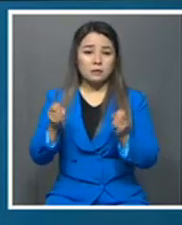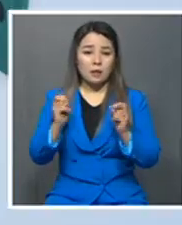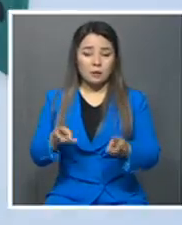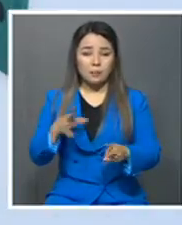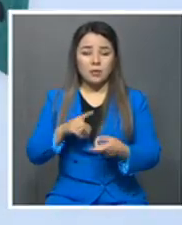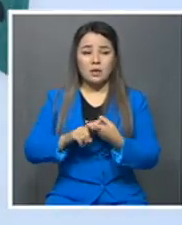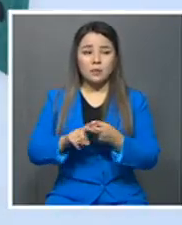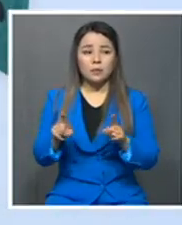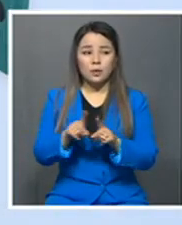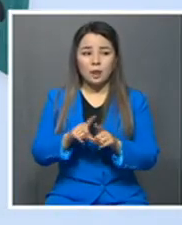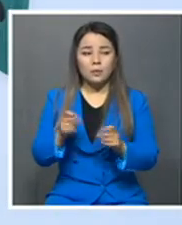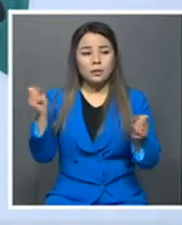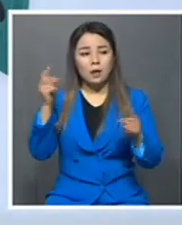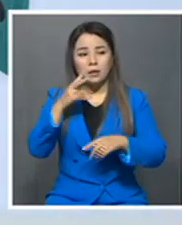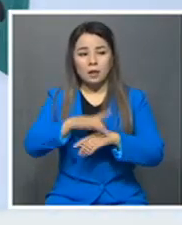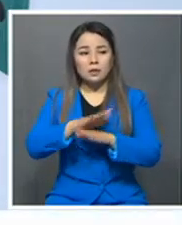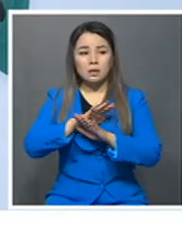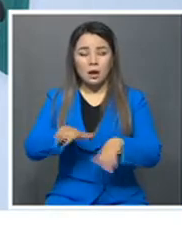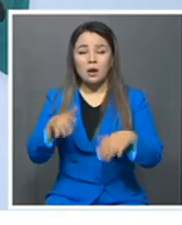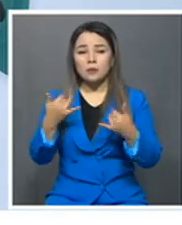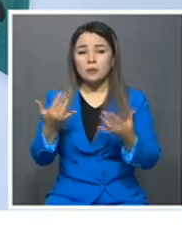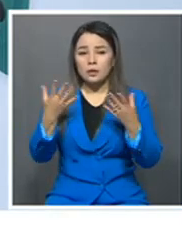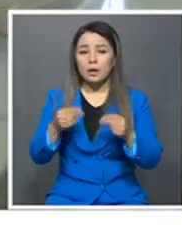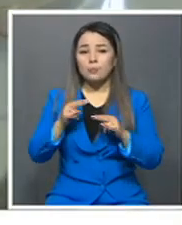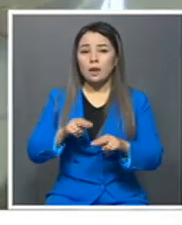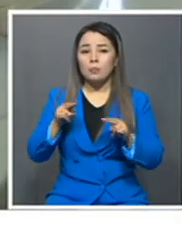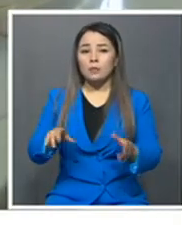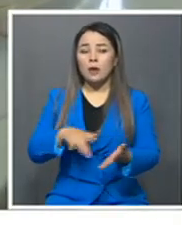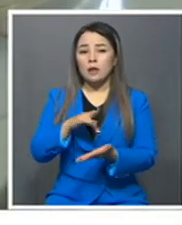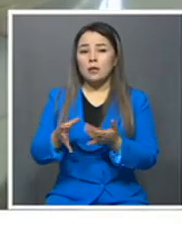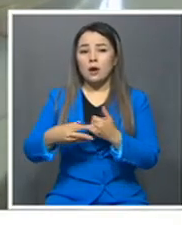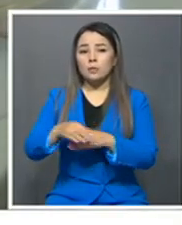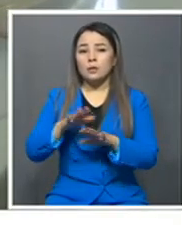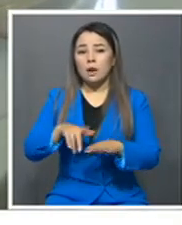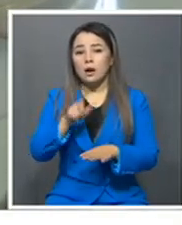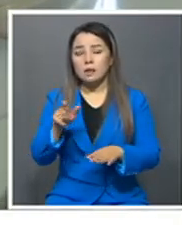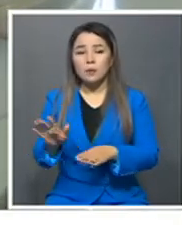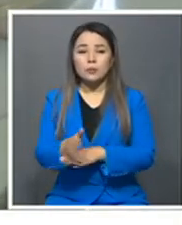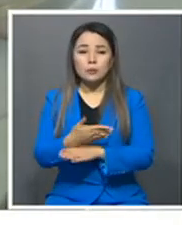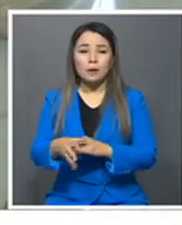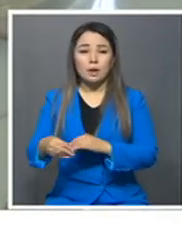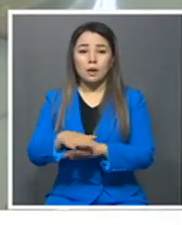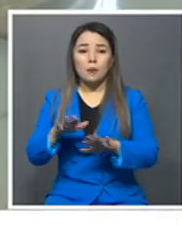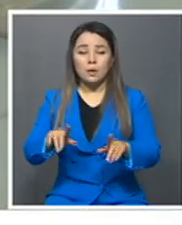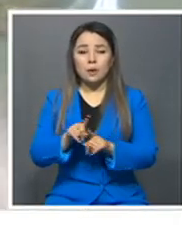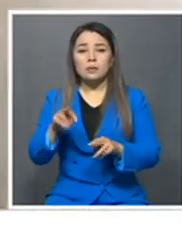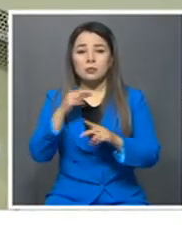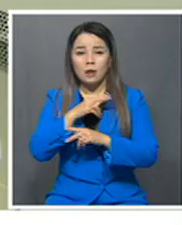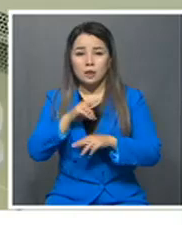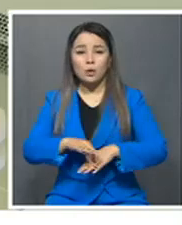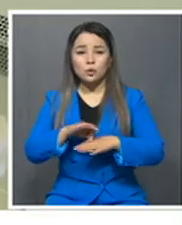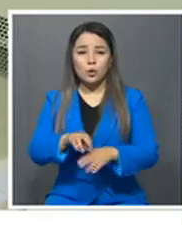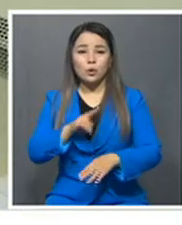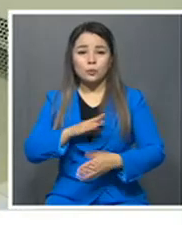кене энцефалиті анықталған жоқ. Қазіргі күні Петропавл қаласы аумағында адамдар серуендейтін жерлерді дәрілеу жұмыстары